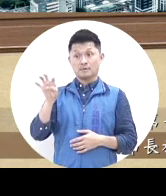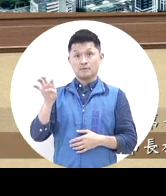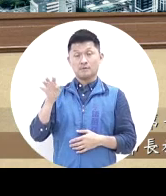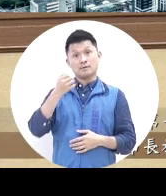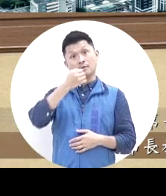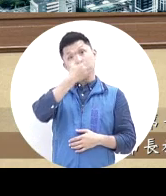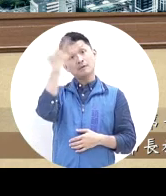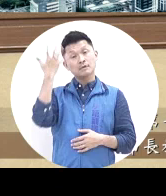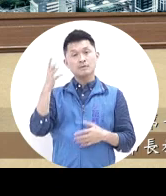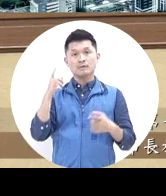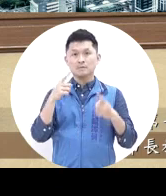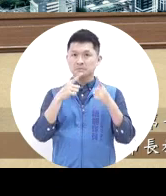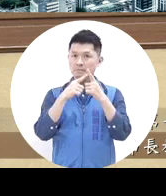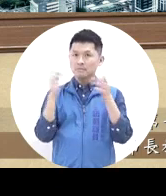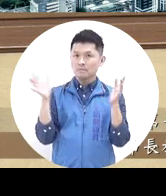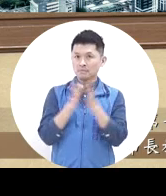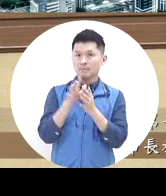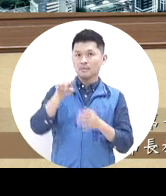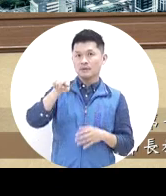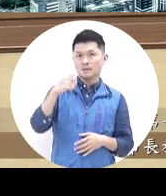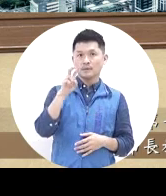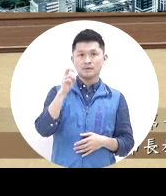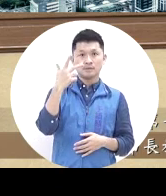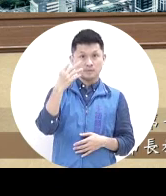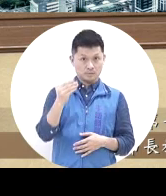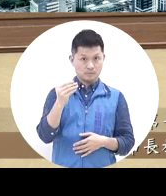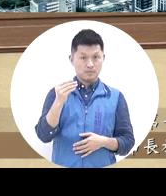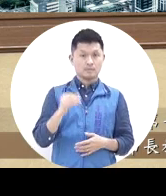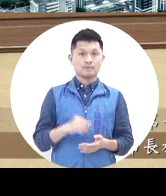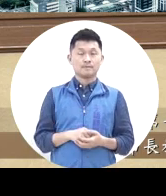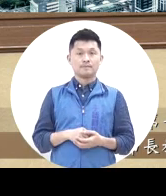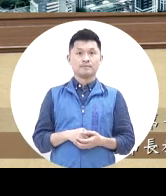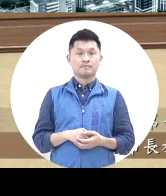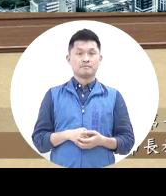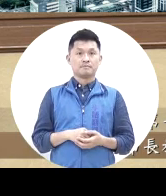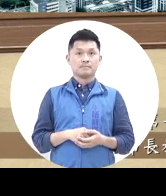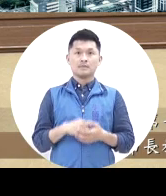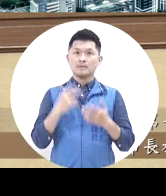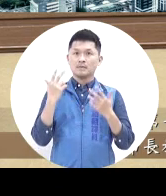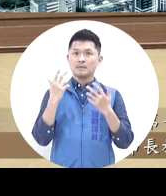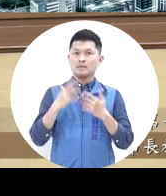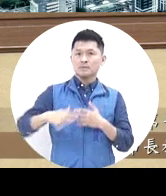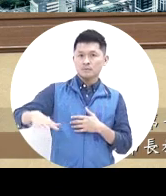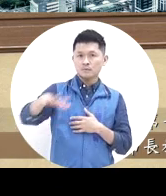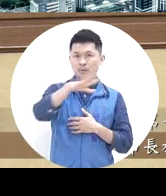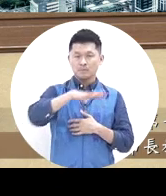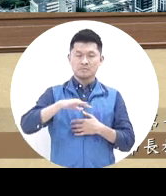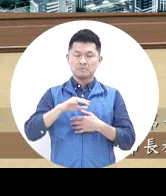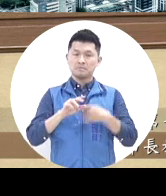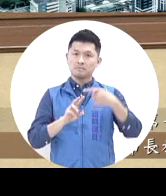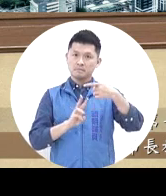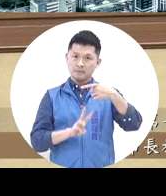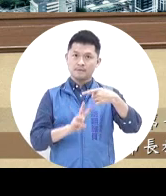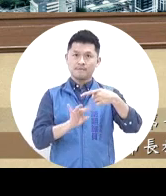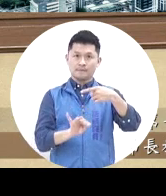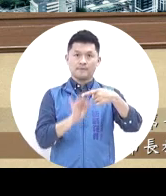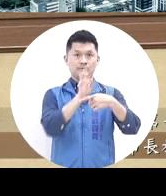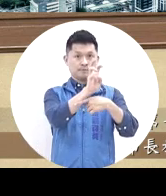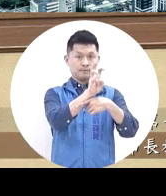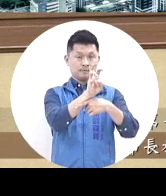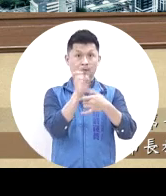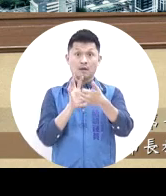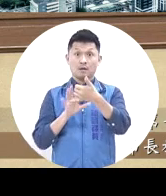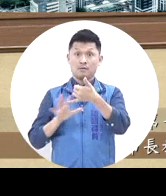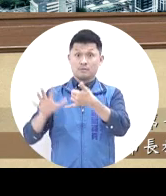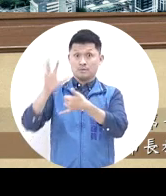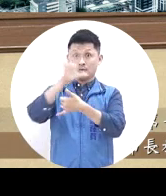计有127万，是新北市的人口的30%，也是台湾年轻人口最多的